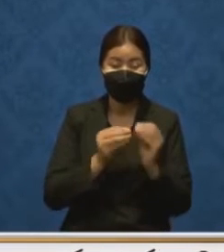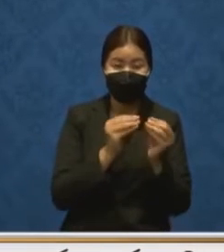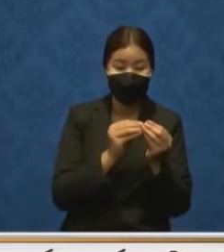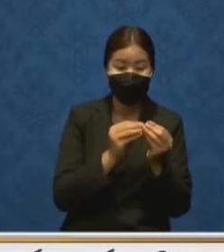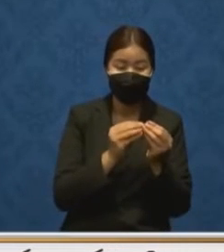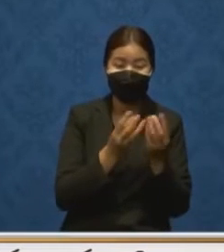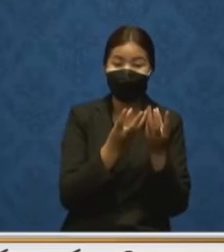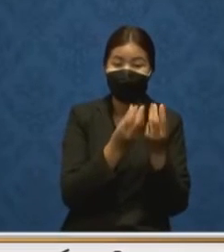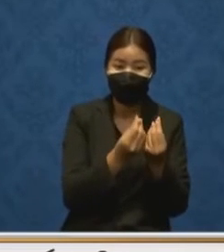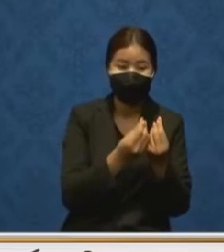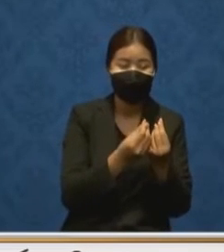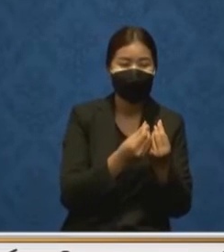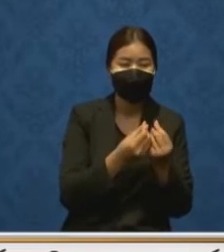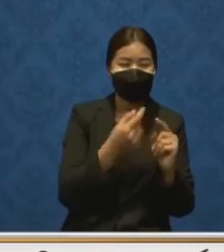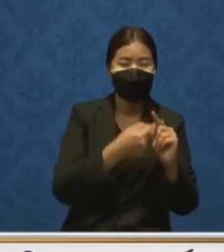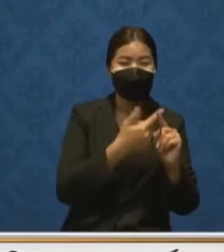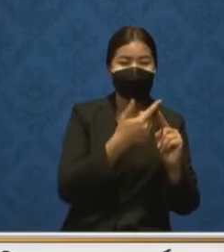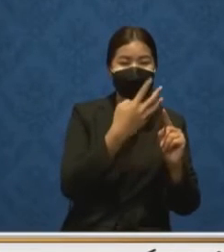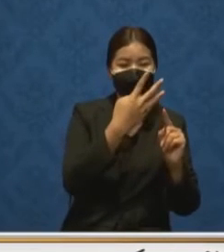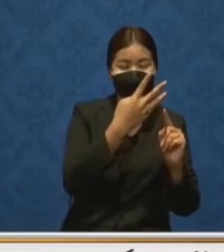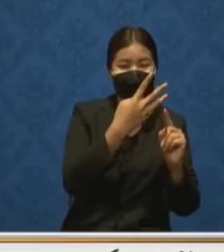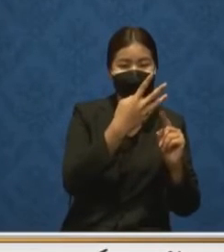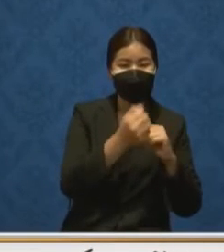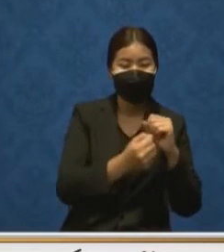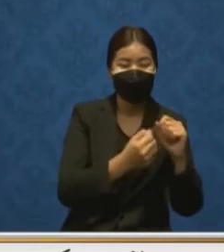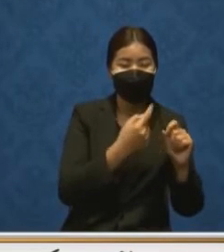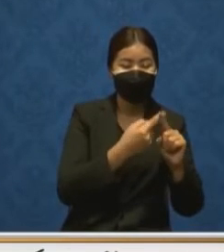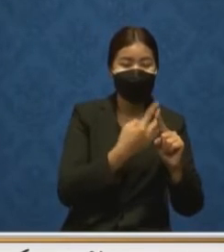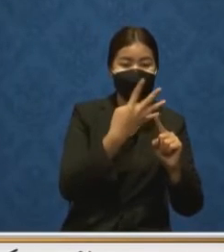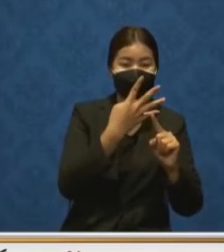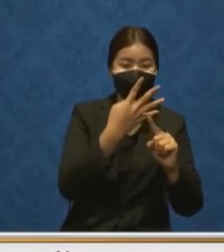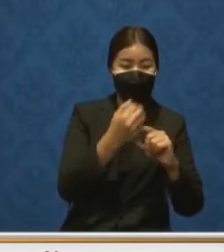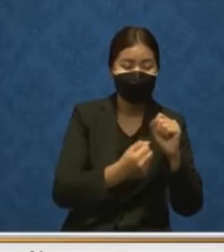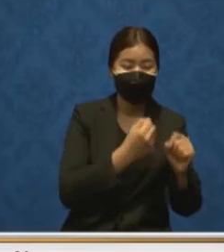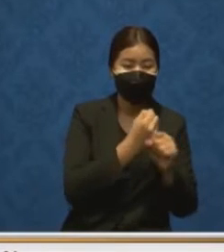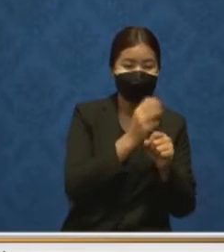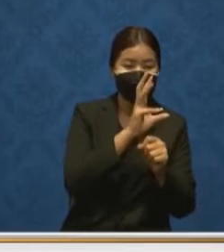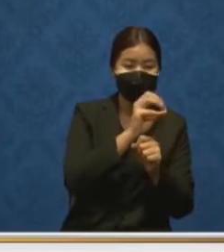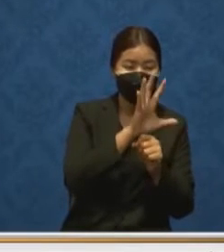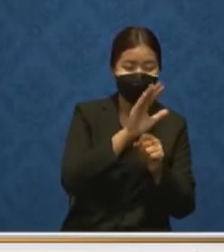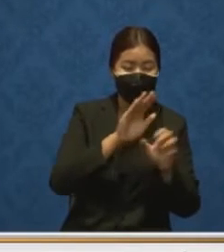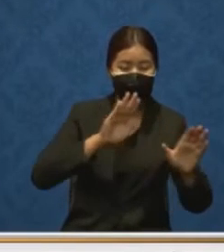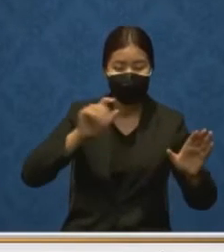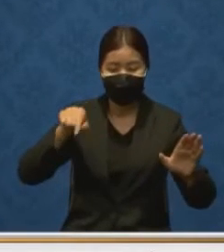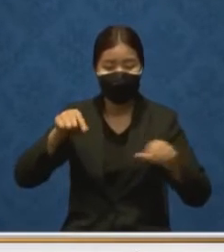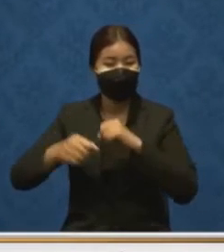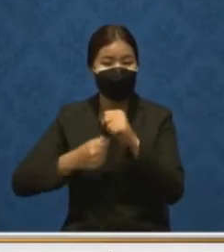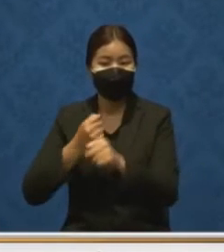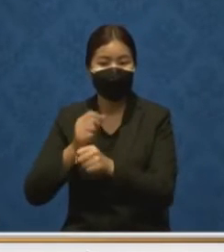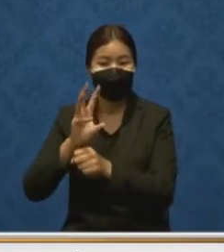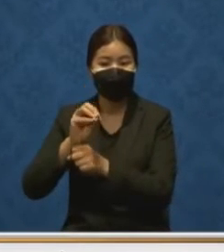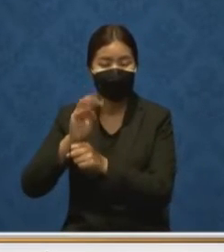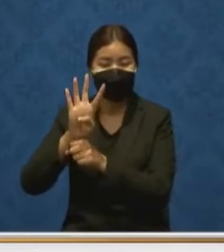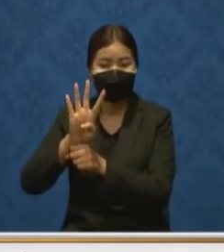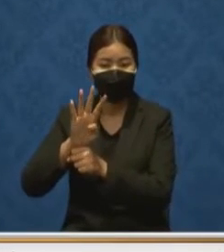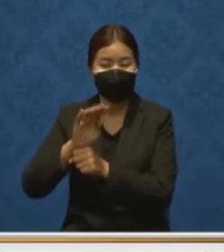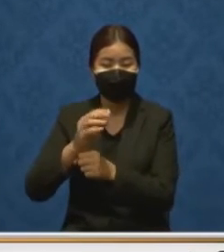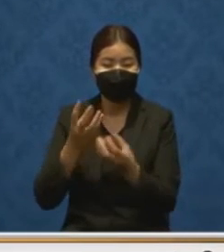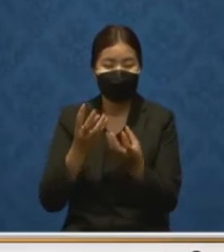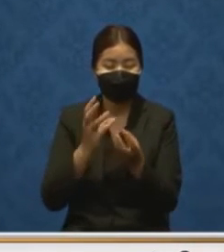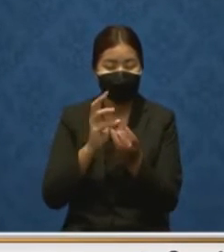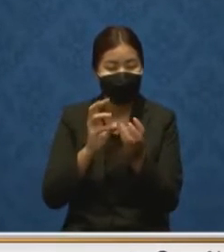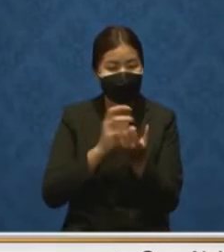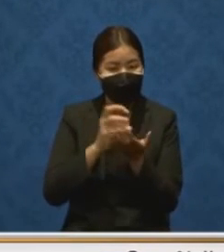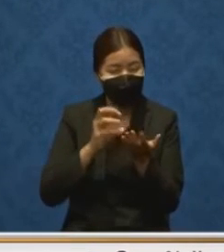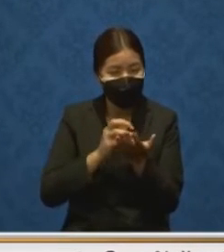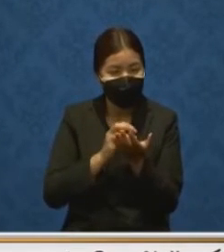ษายน 65เปรียบเทียบกับเดือนเมษายนปี 64ราคาปุ๋ยโลกเฉลี่ยเพิมขึ้น